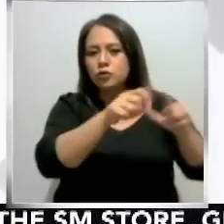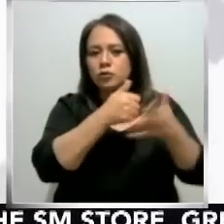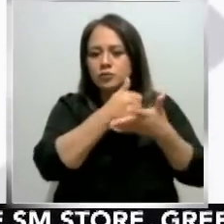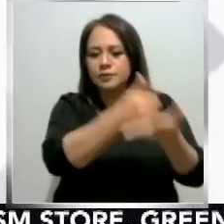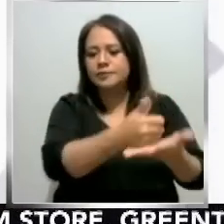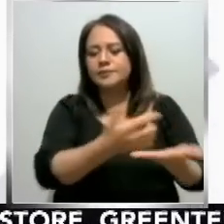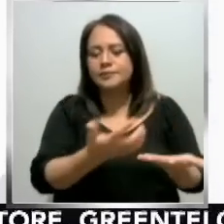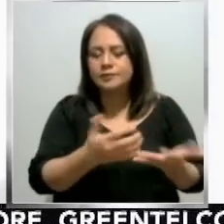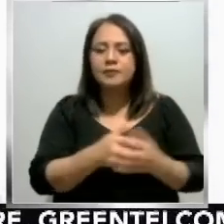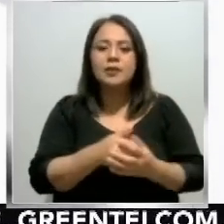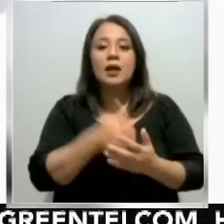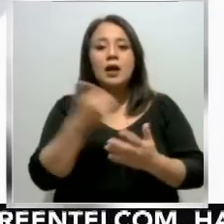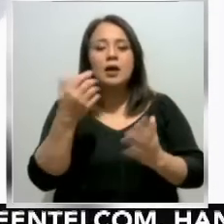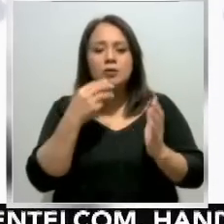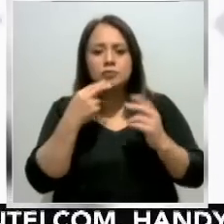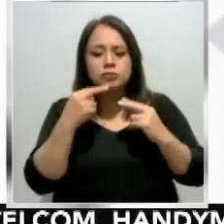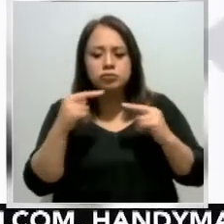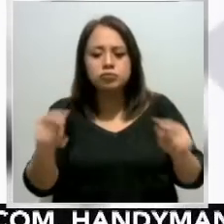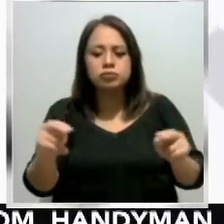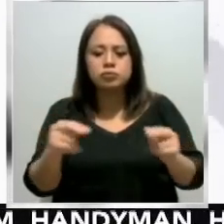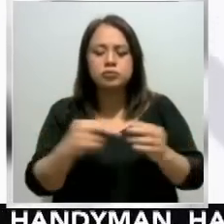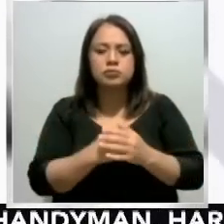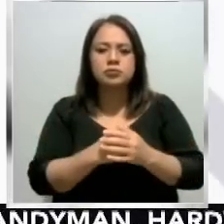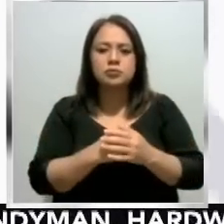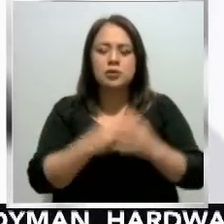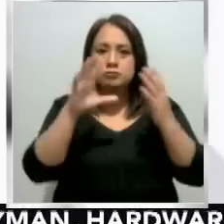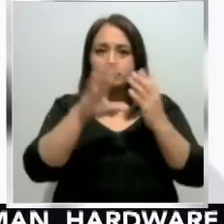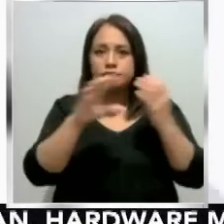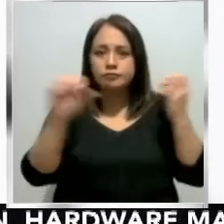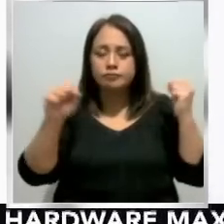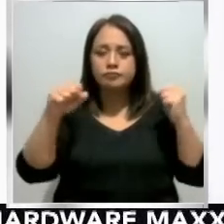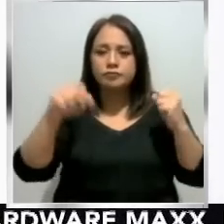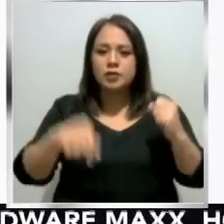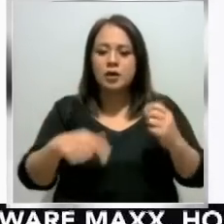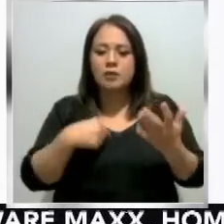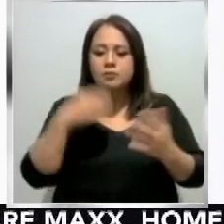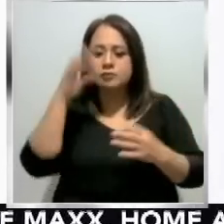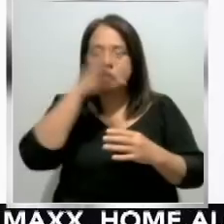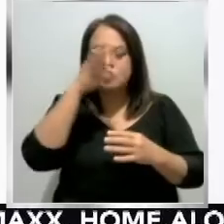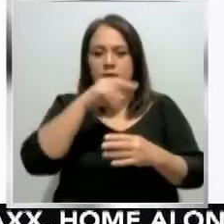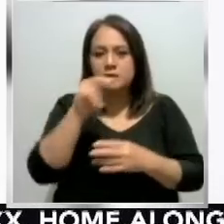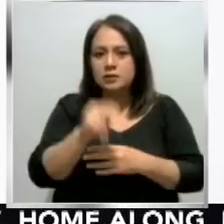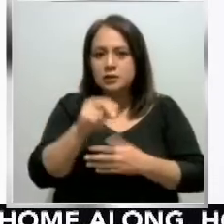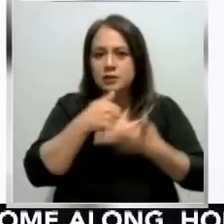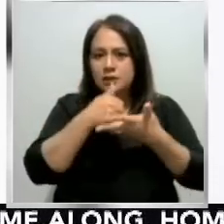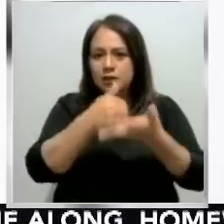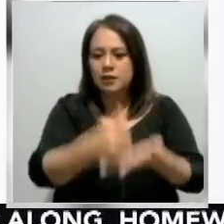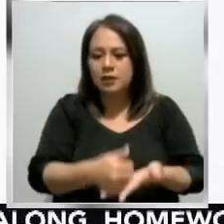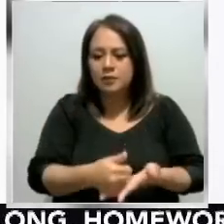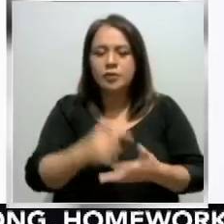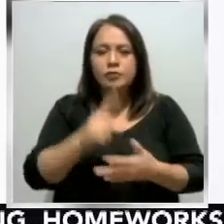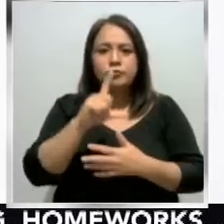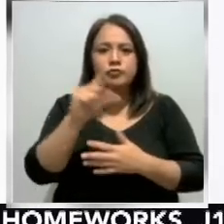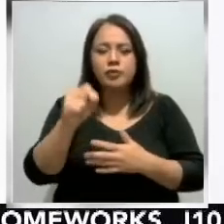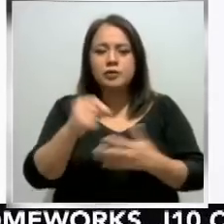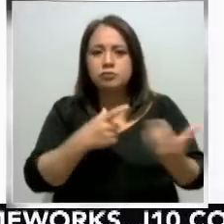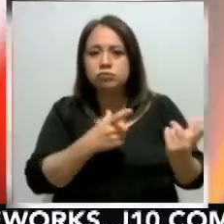ulat ding natatanggap ang ating konsulado sa Turkey tungkol sa mga Pinoy na kailangan ng tulong. Agad daw inaaksyonan ang mga